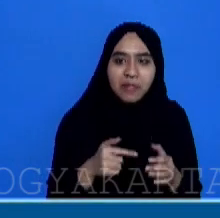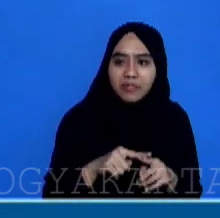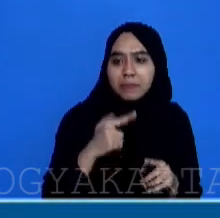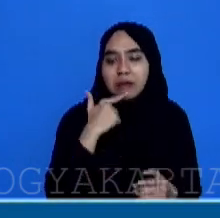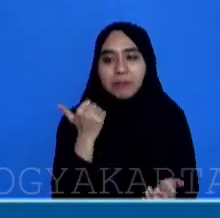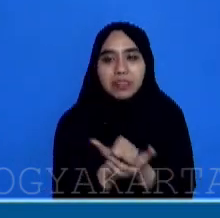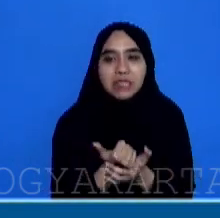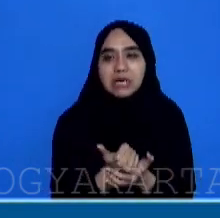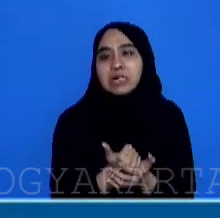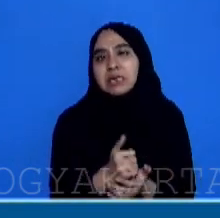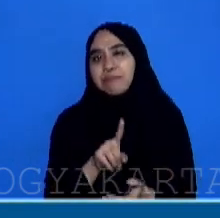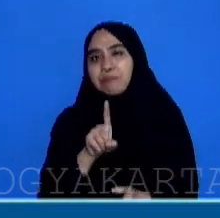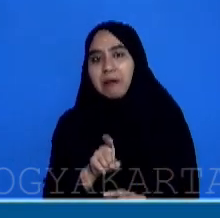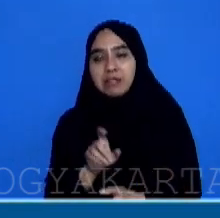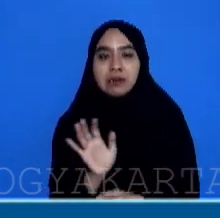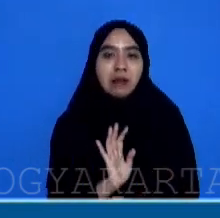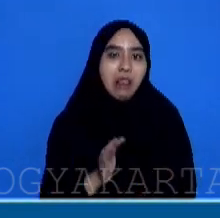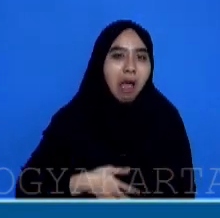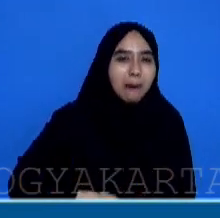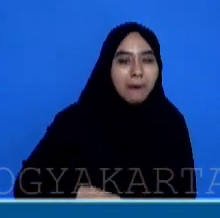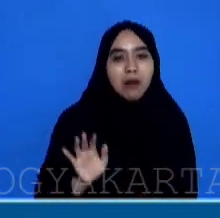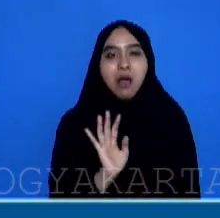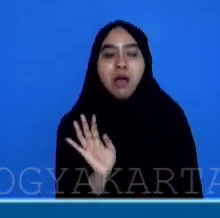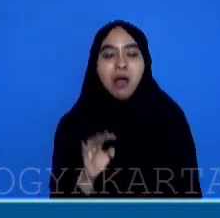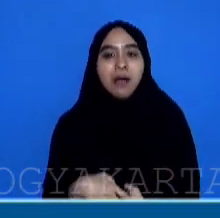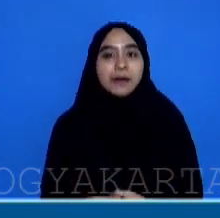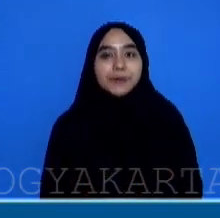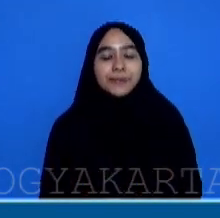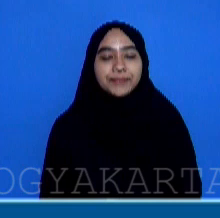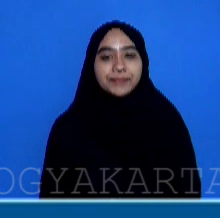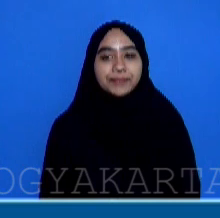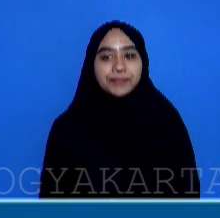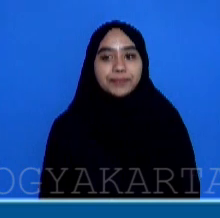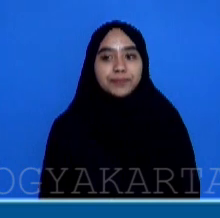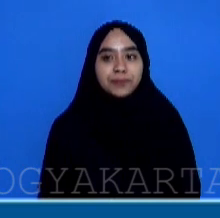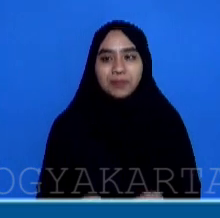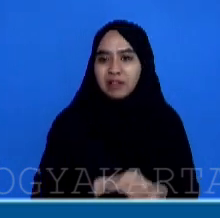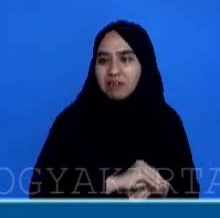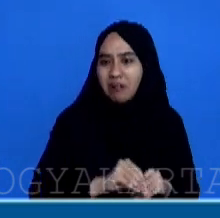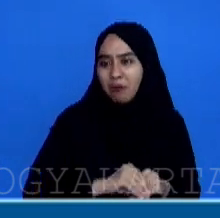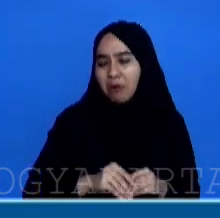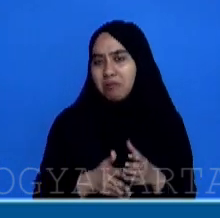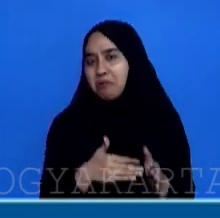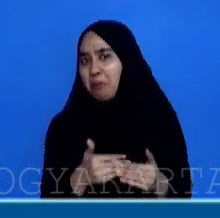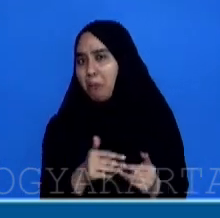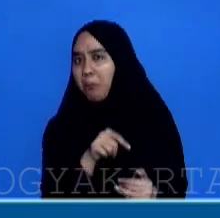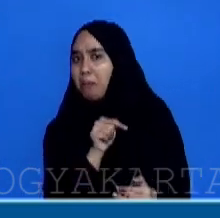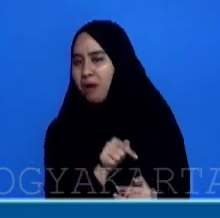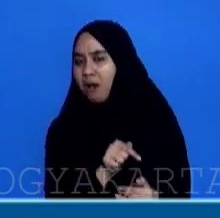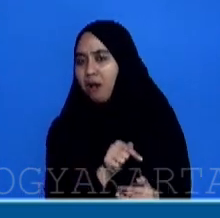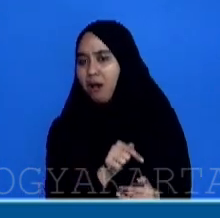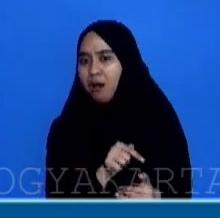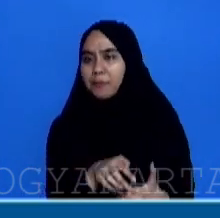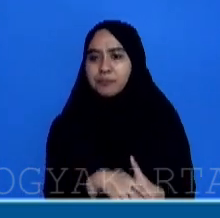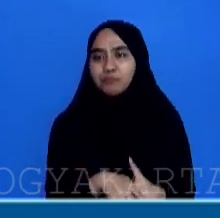Nek persawahan iku dimatani mboten-mboten masalah karena apa niku